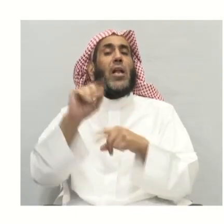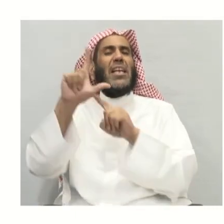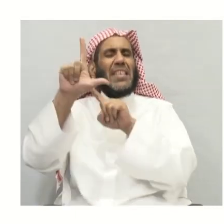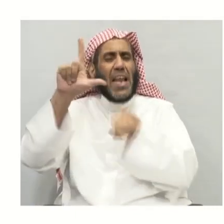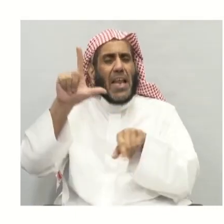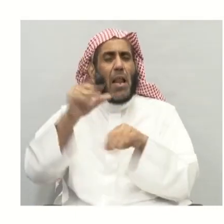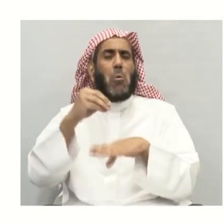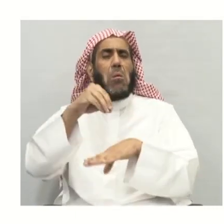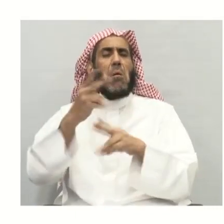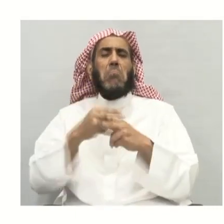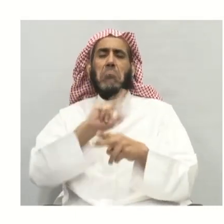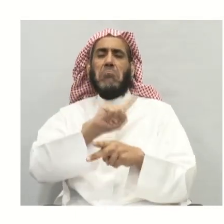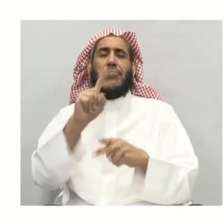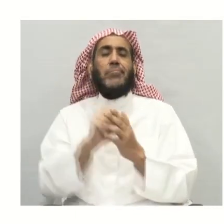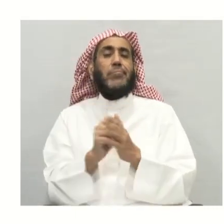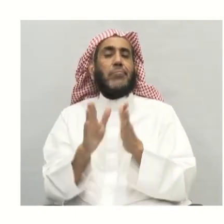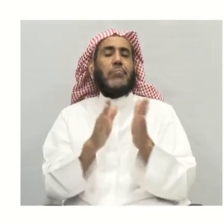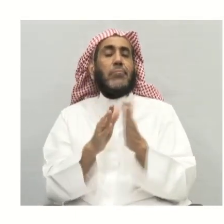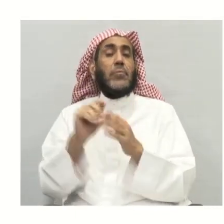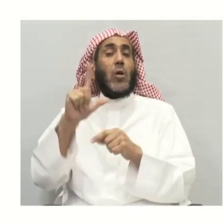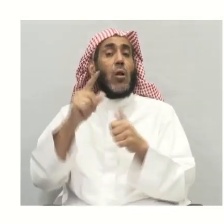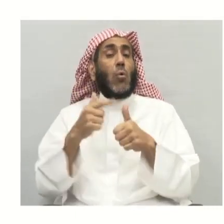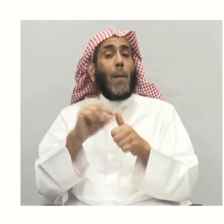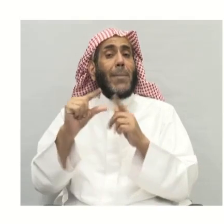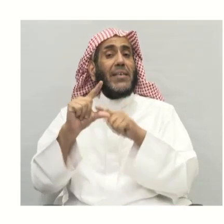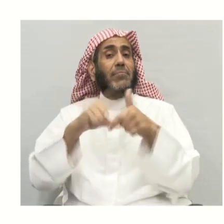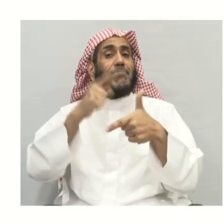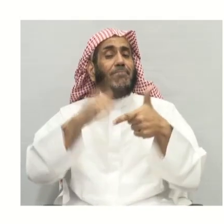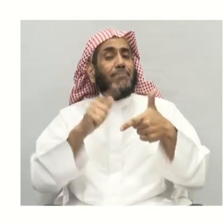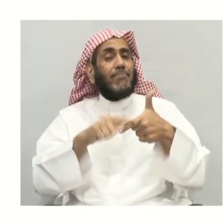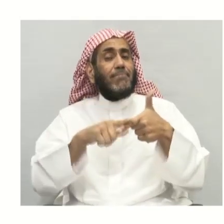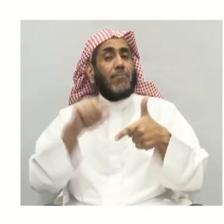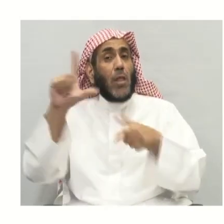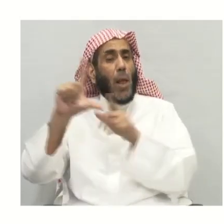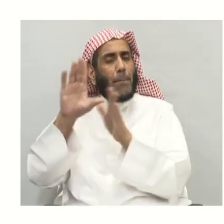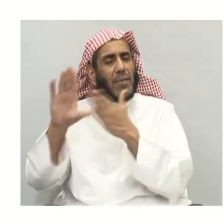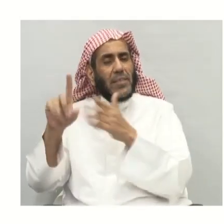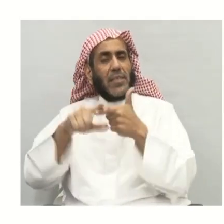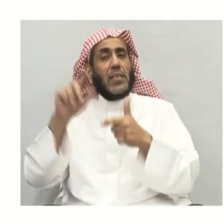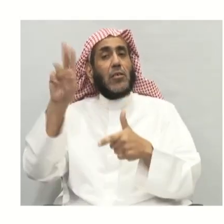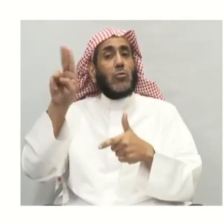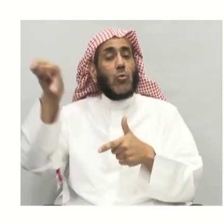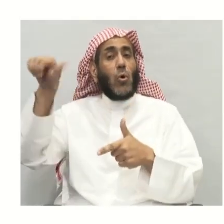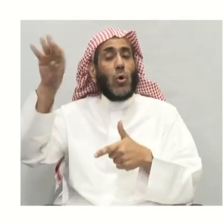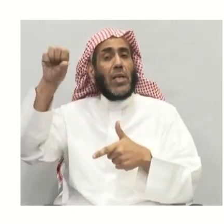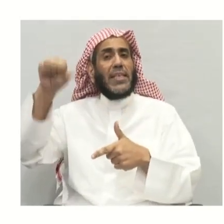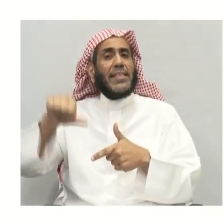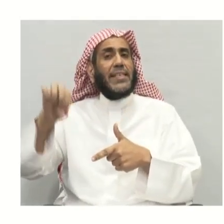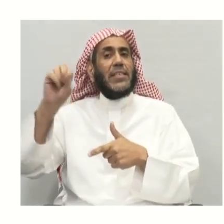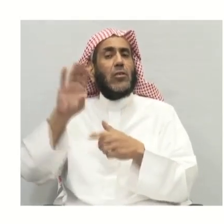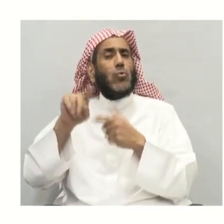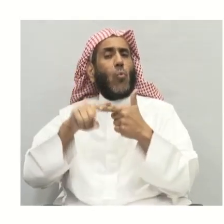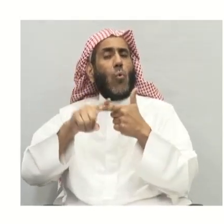لا محل له من الاعراب اذا الكلمه التي بعدها ستكون وهي تخلص ستكون ماذا